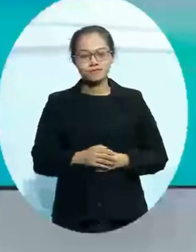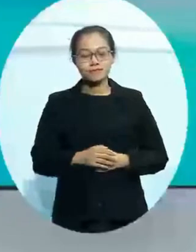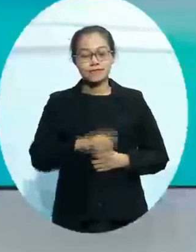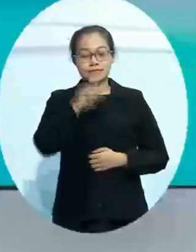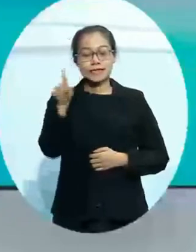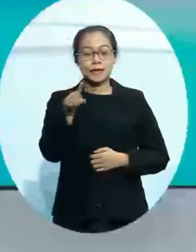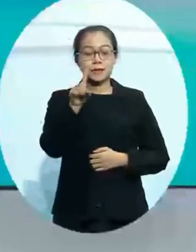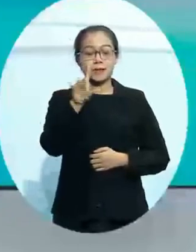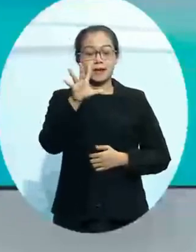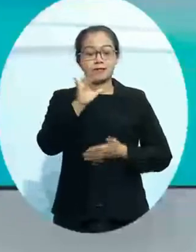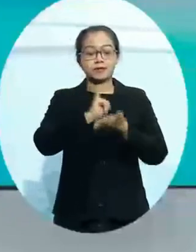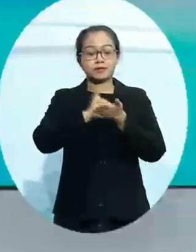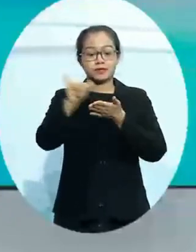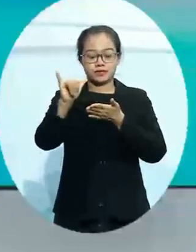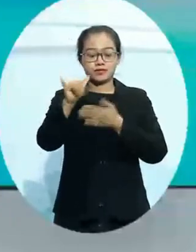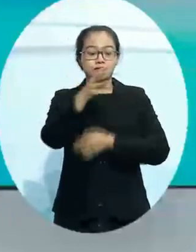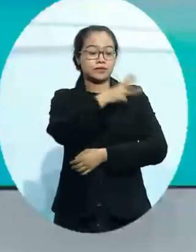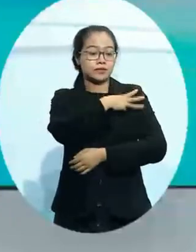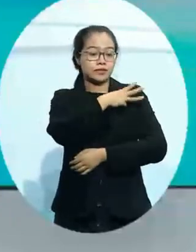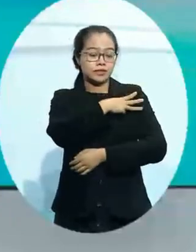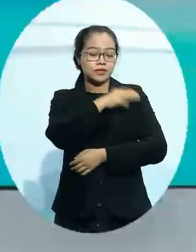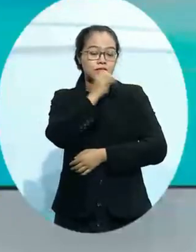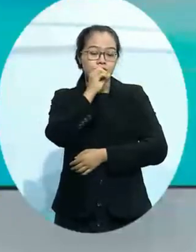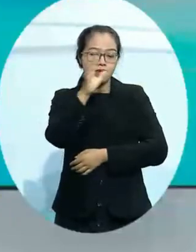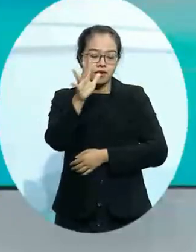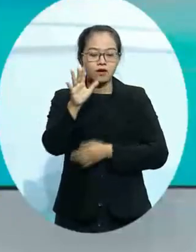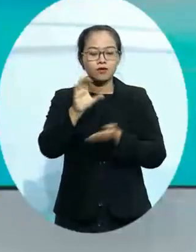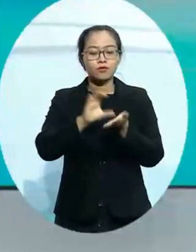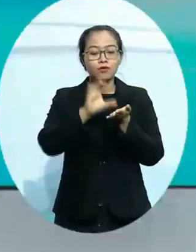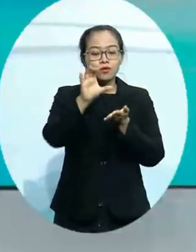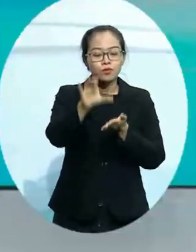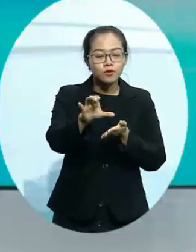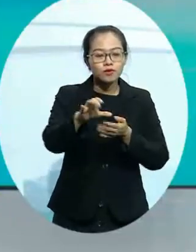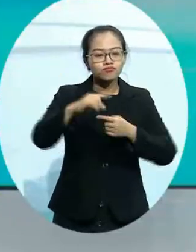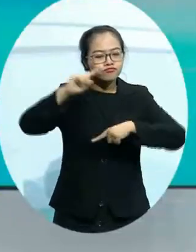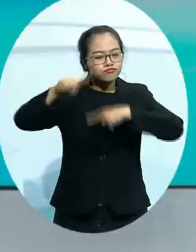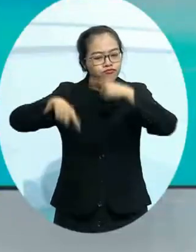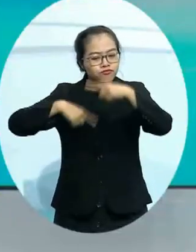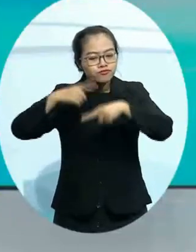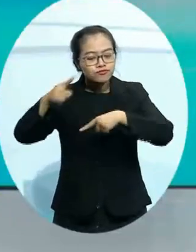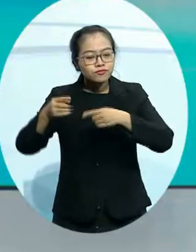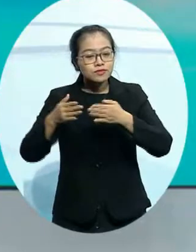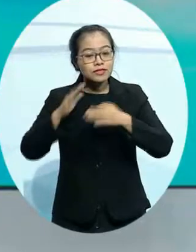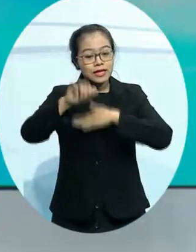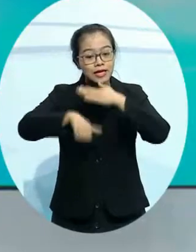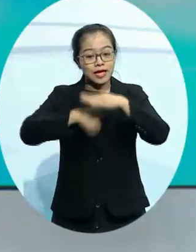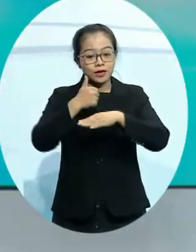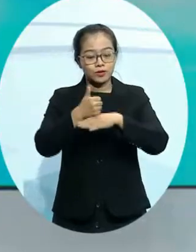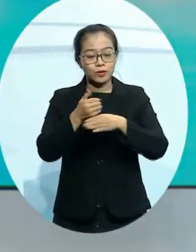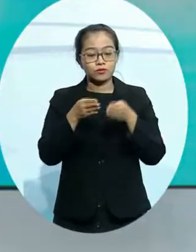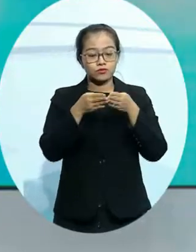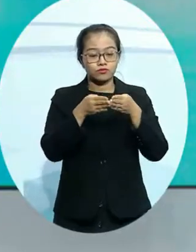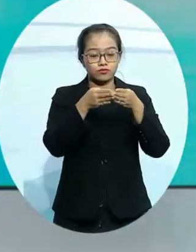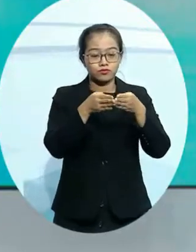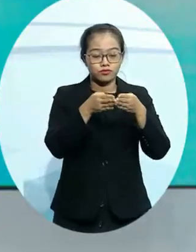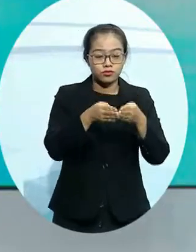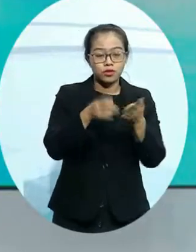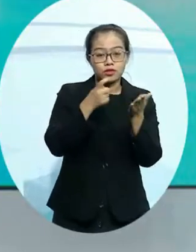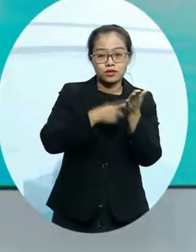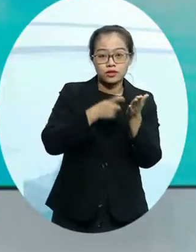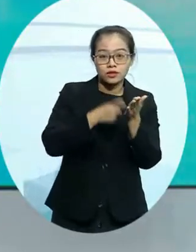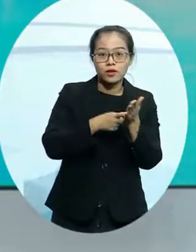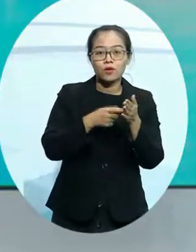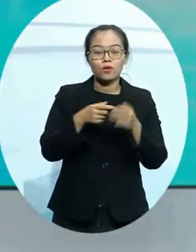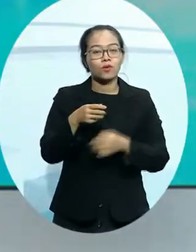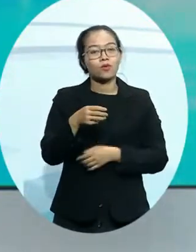Cũng trong ngày 15 tháng 6, Nga cho biết có thể cung cấp lộ trình an toàn cho các tàu chở ngũ cốc của Ukraine từ các cảng của nước này ở Biển